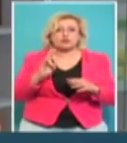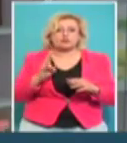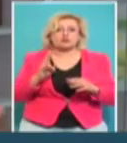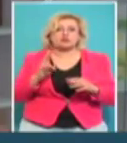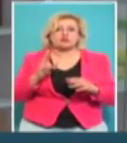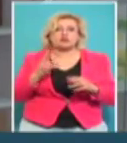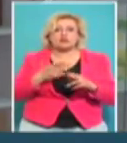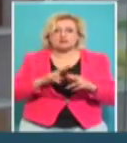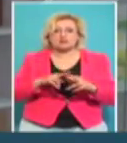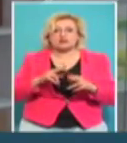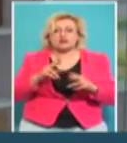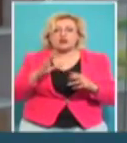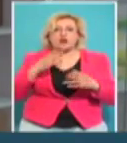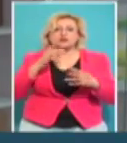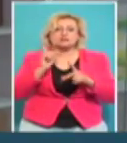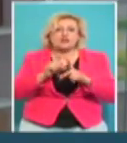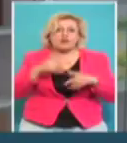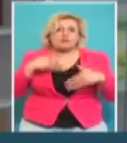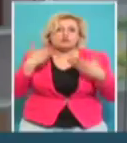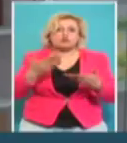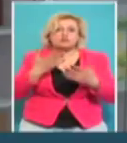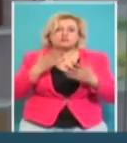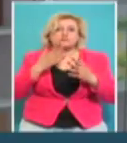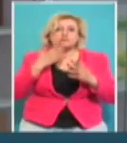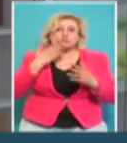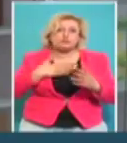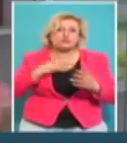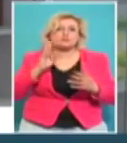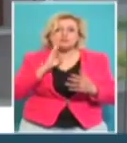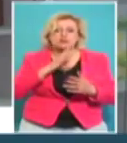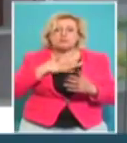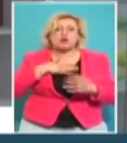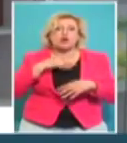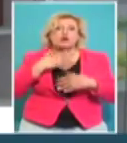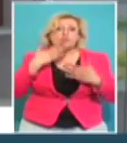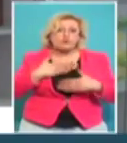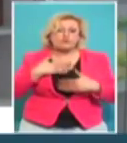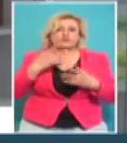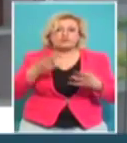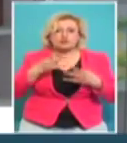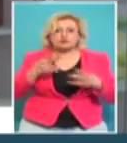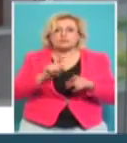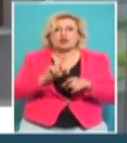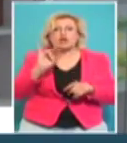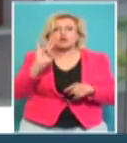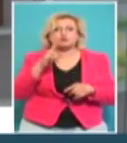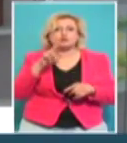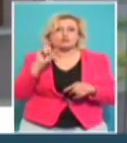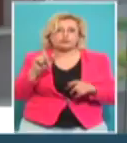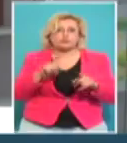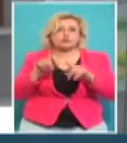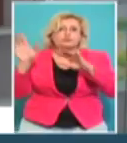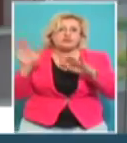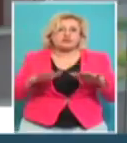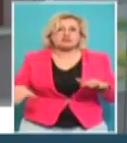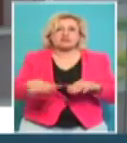охватывает широкий круг вопросов. Бұл жинақтың мен үшін маңызы зор. Аты айтып тұрғандай, лирикаға толы еңбек, ана туралы, ана